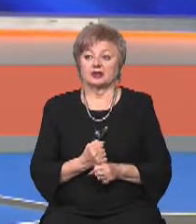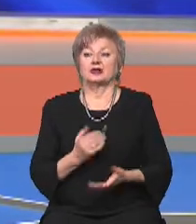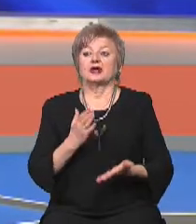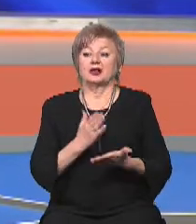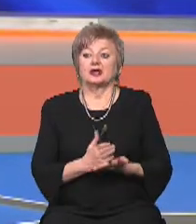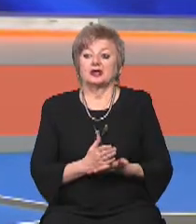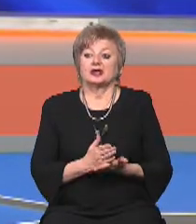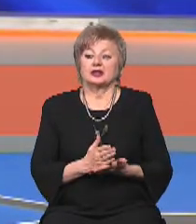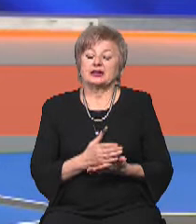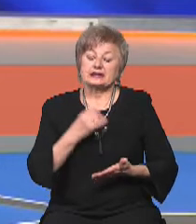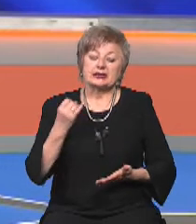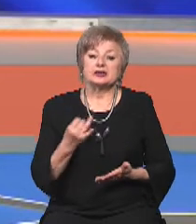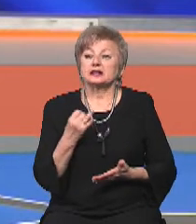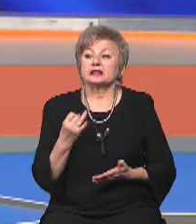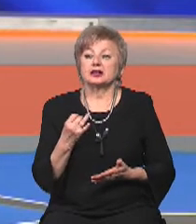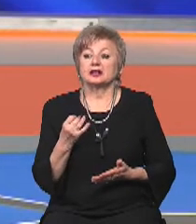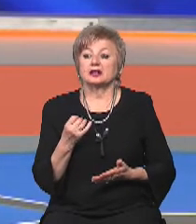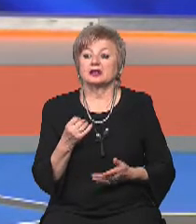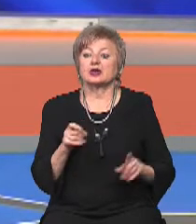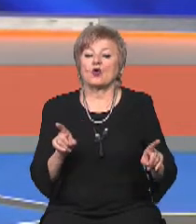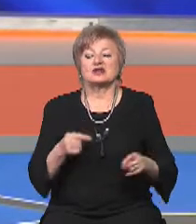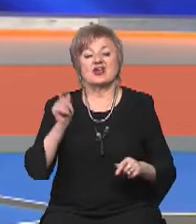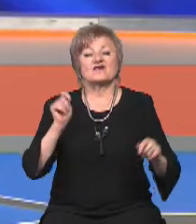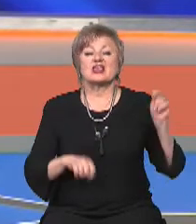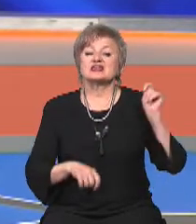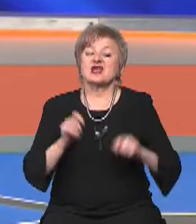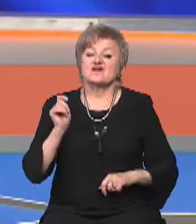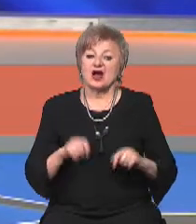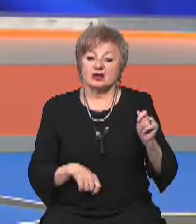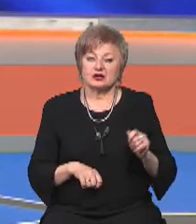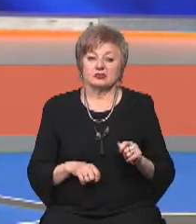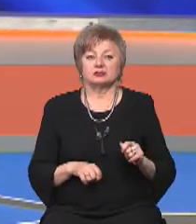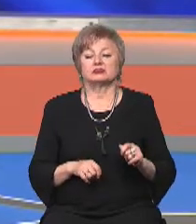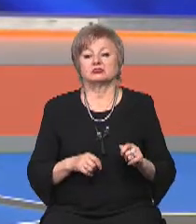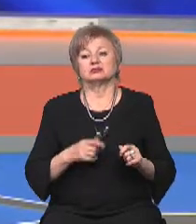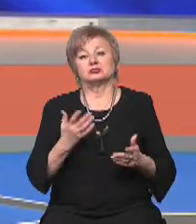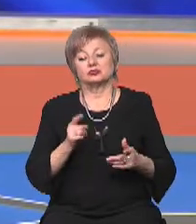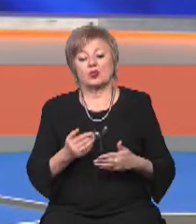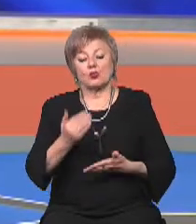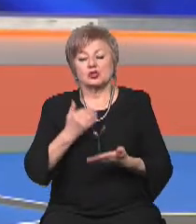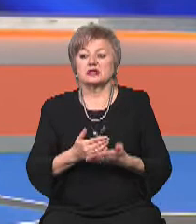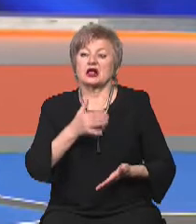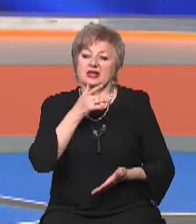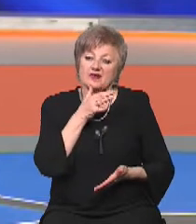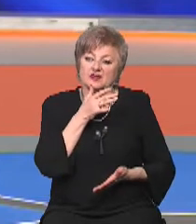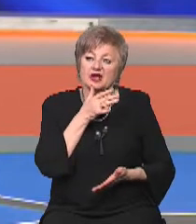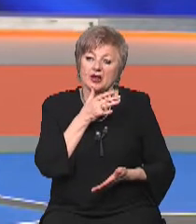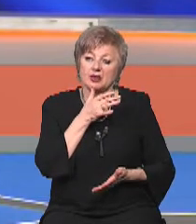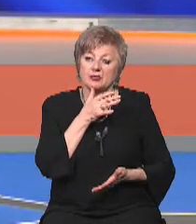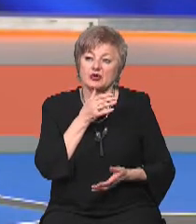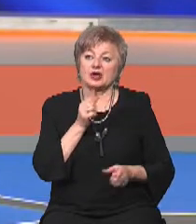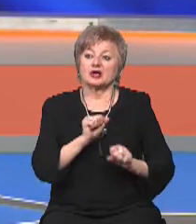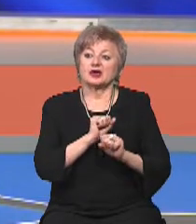декілька цікавих проєктів щодо проведення фестивалей, незважаючи на те, що останнім часом у Запоріжжі не